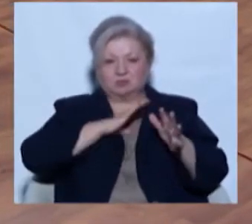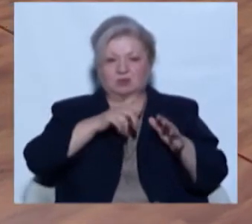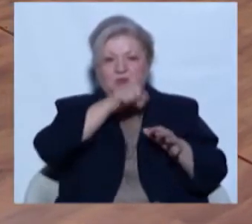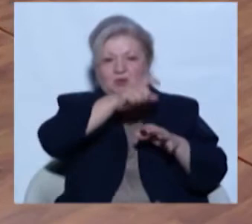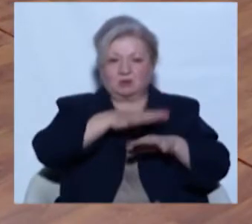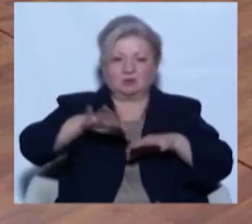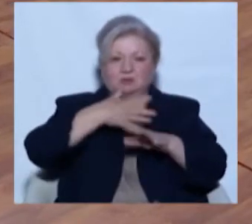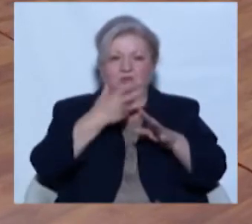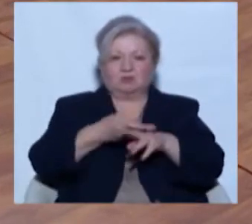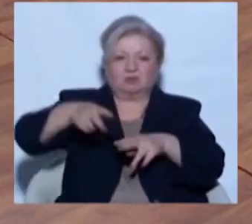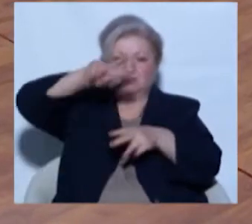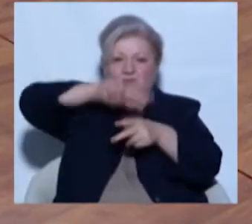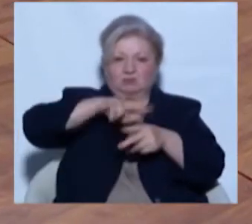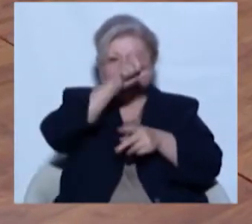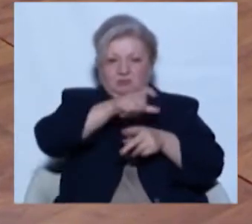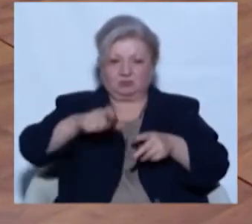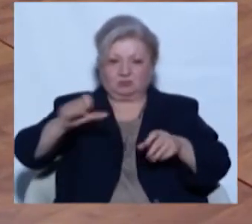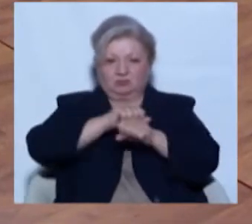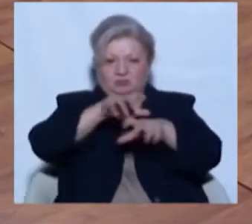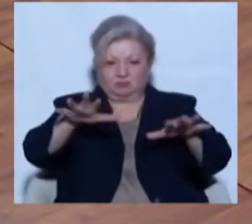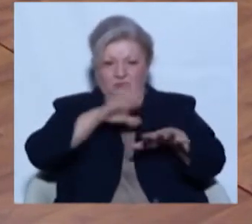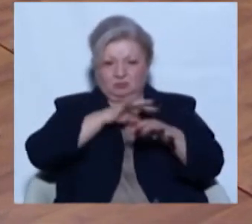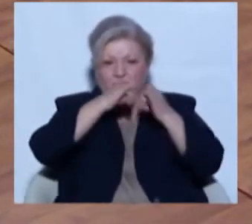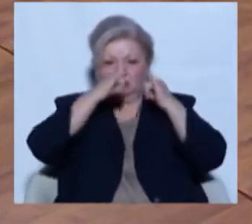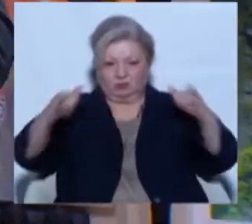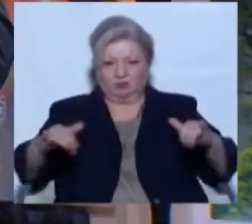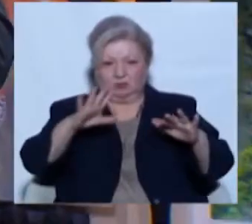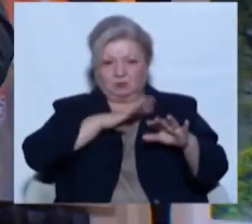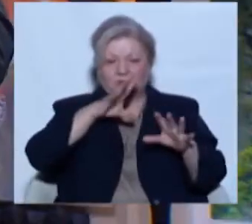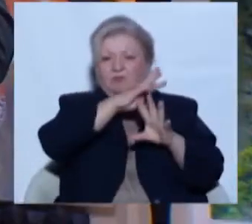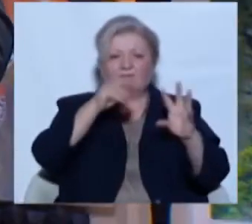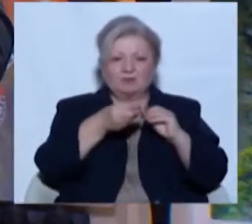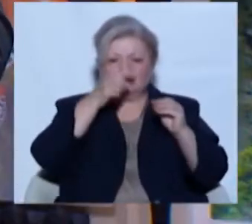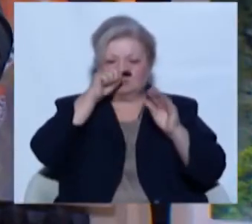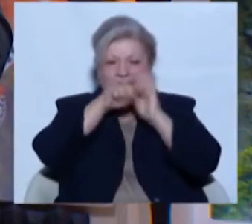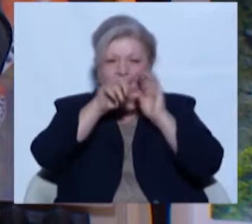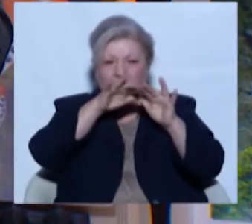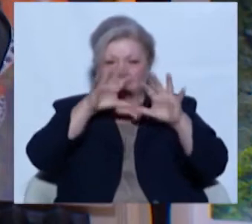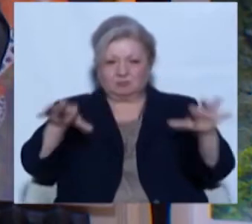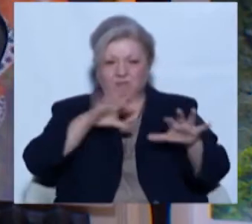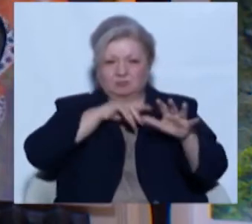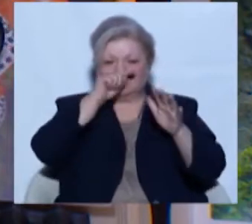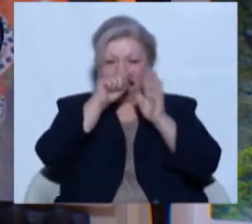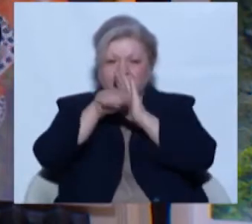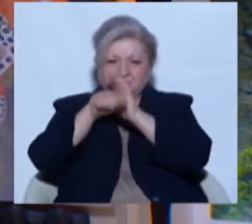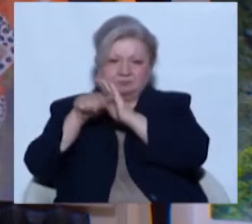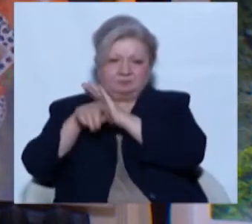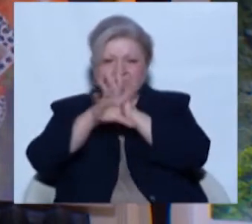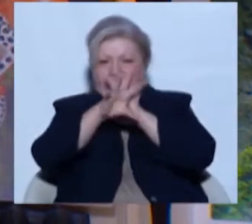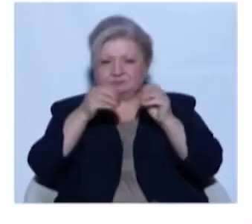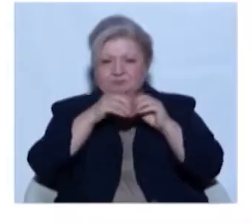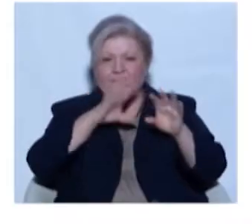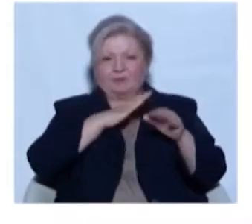Ის ერეოდა ყველა ფერში, რაც ქვეყანაში ხორციელდებოდა. Ამაში მისი მხარდამჭერი და მარჯვენა